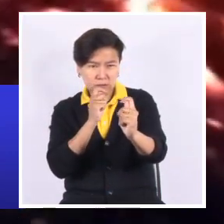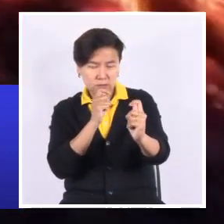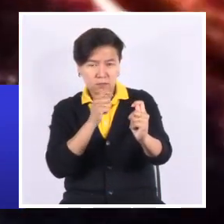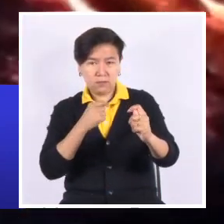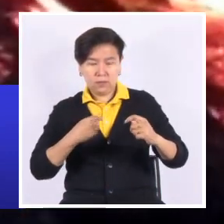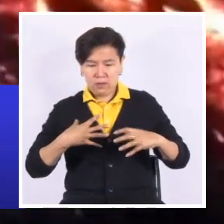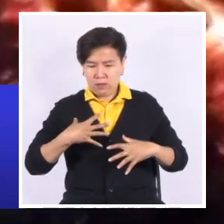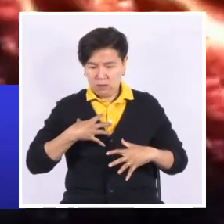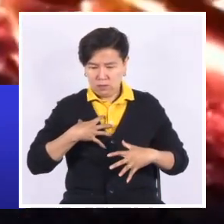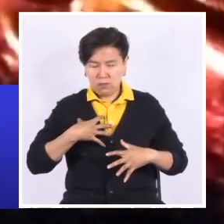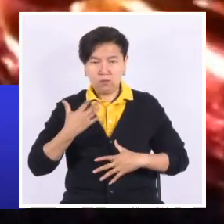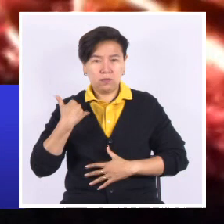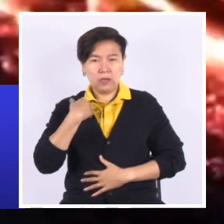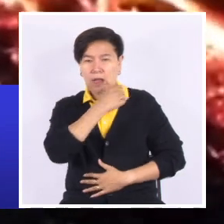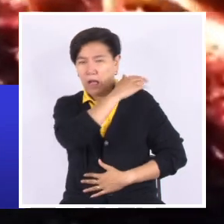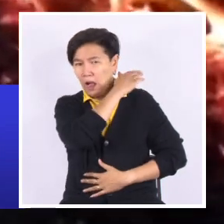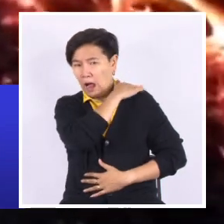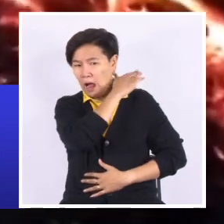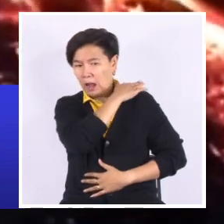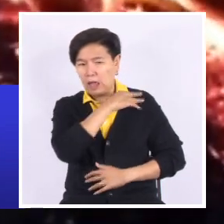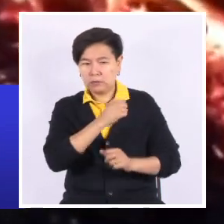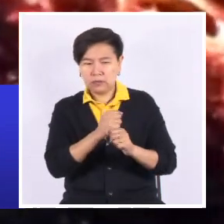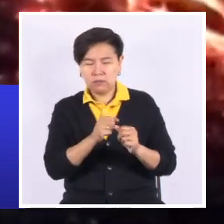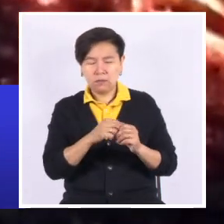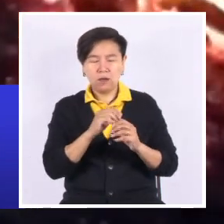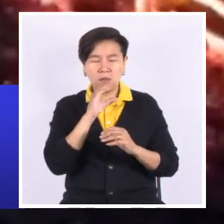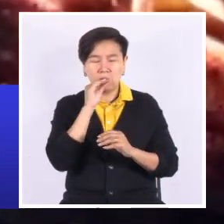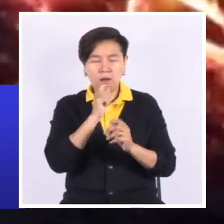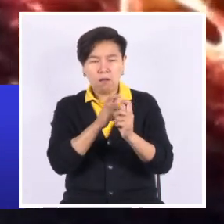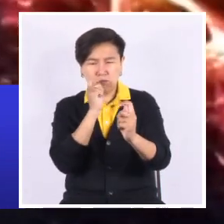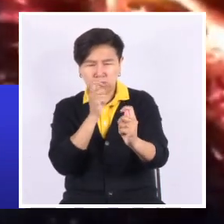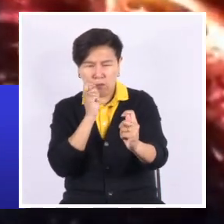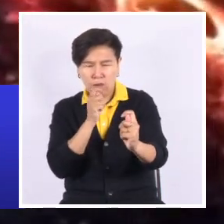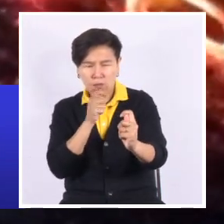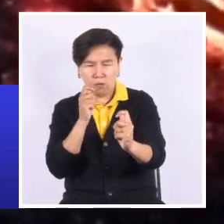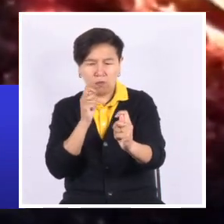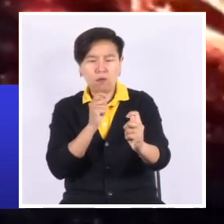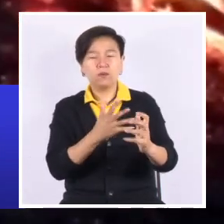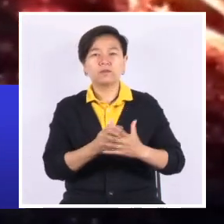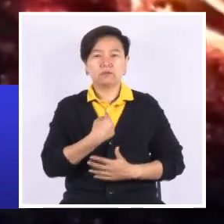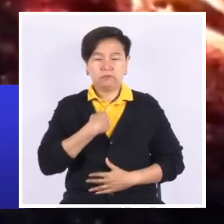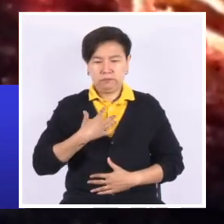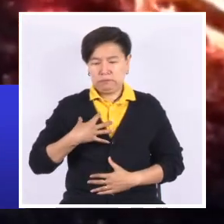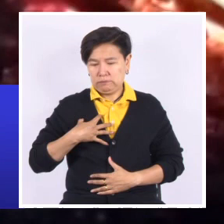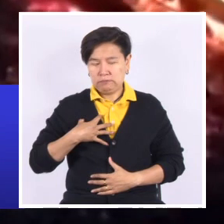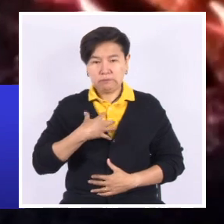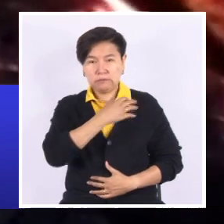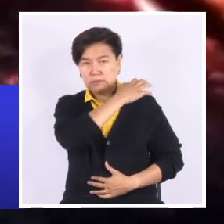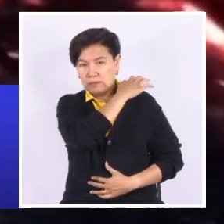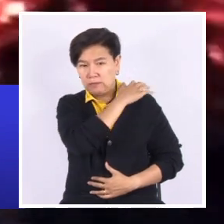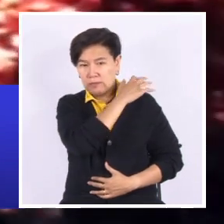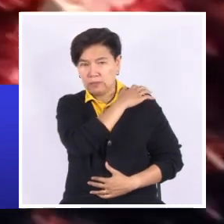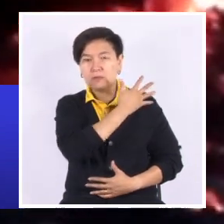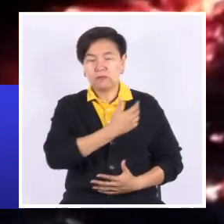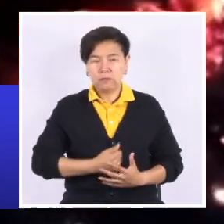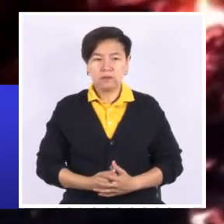ามาทำพิธีบอกว่าก็เนี่ยก็ให้เผาให้ไหม้ไปลูกหลานก็จะได้ทำบุญเอาว่ากันไป สำคัญตรงที่ว่าท่านสักยันเหรอคะ